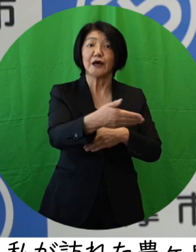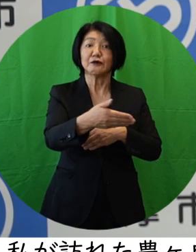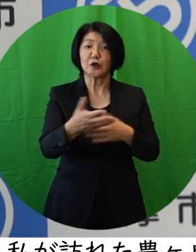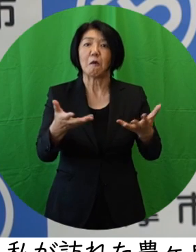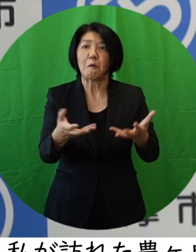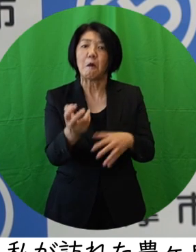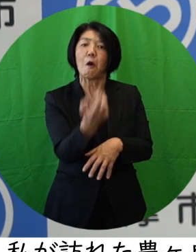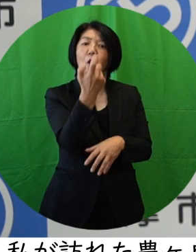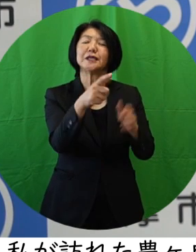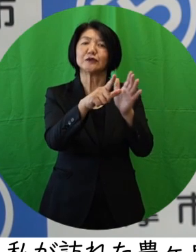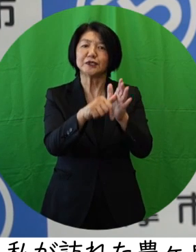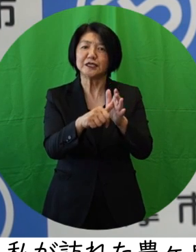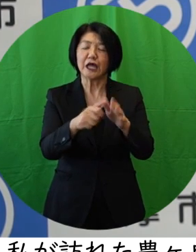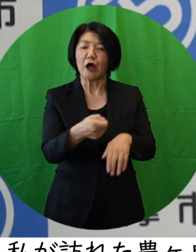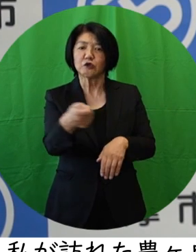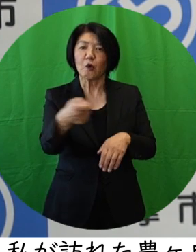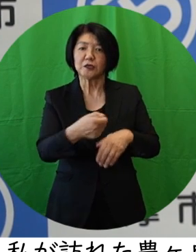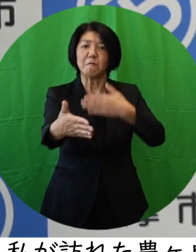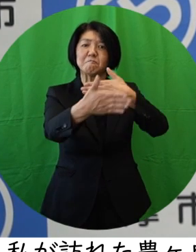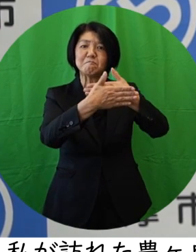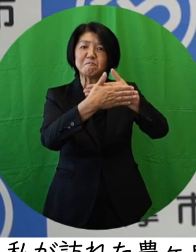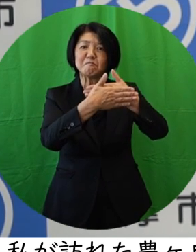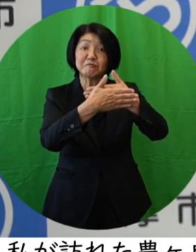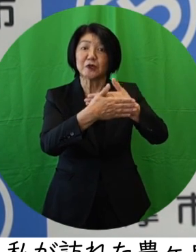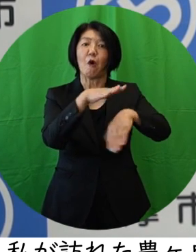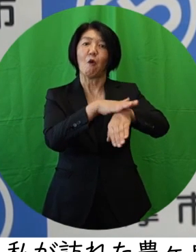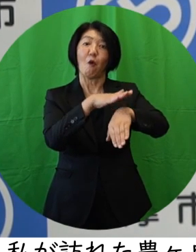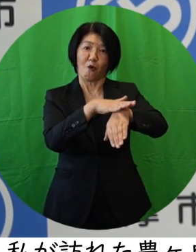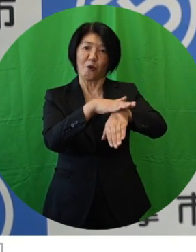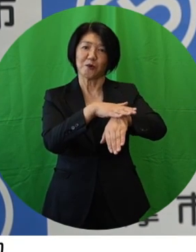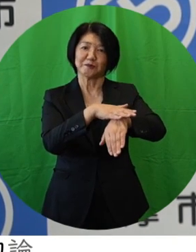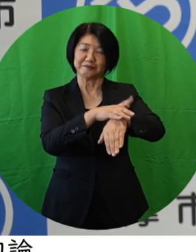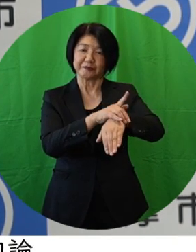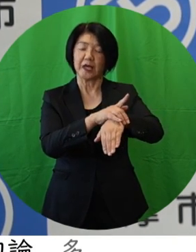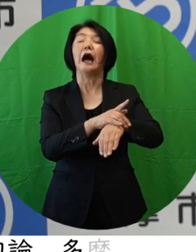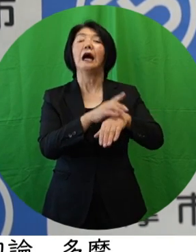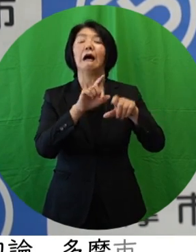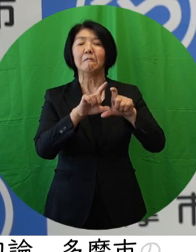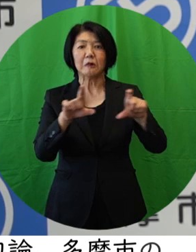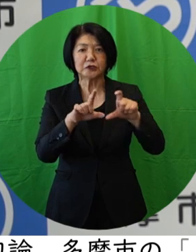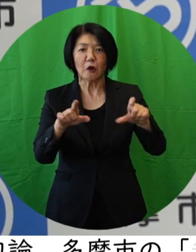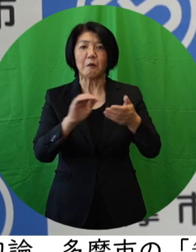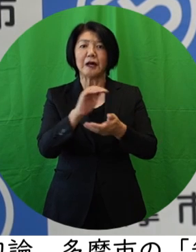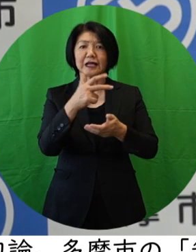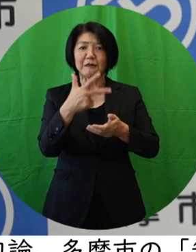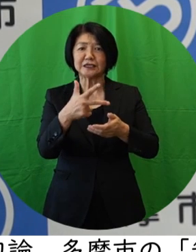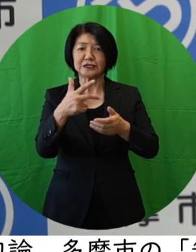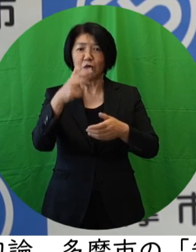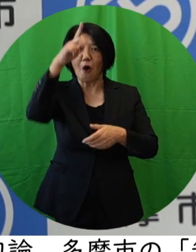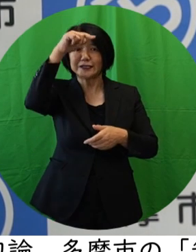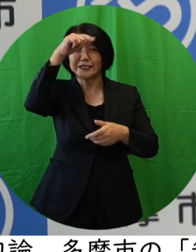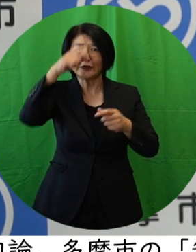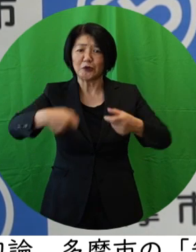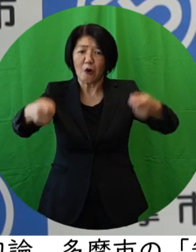掲示するという方法で取り組まれていましたもちろん魂の無事